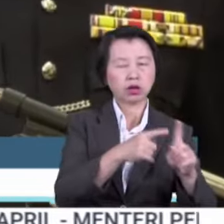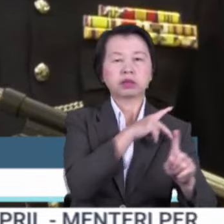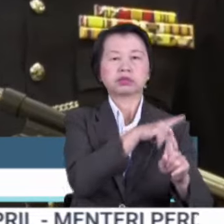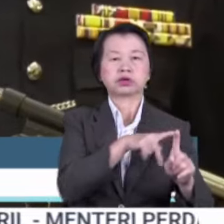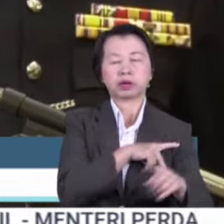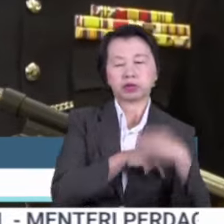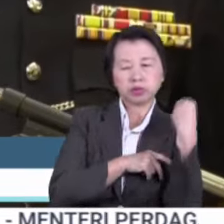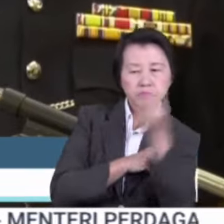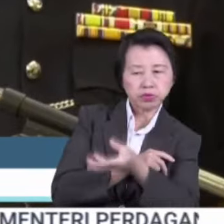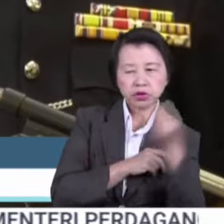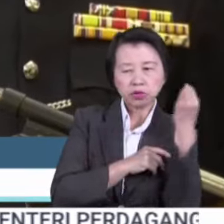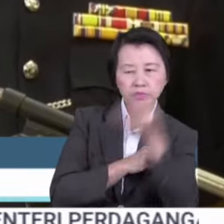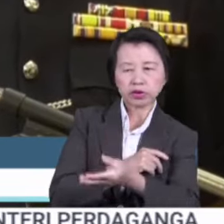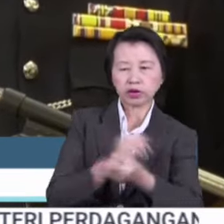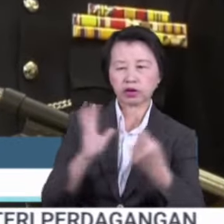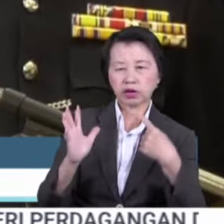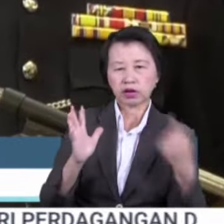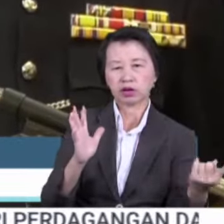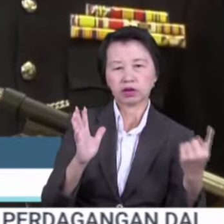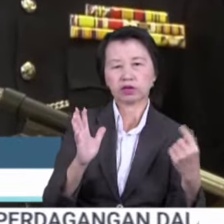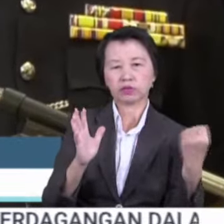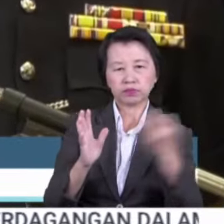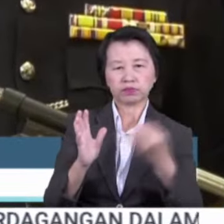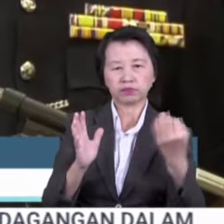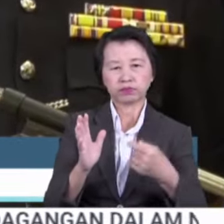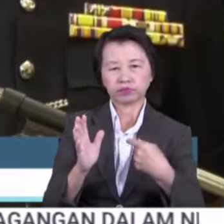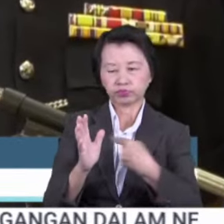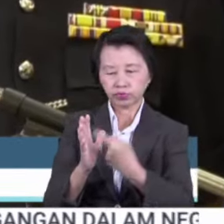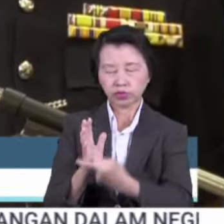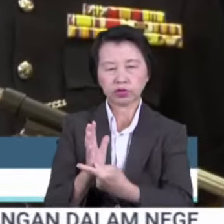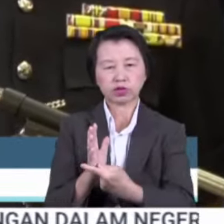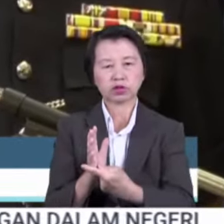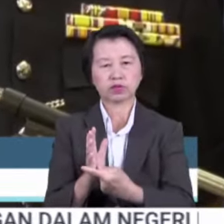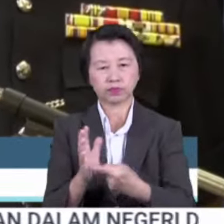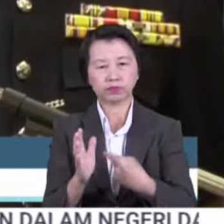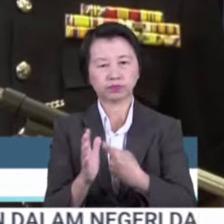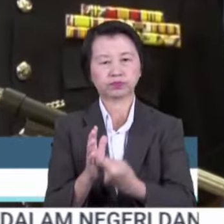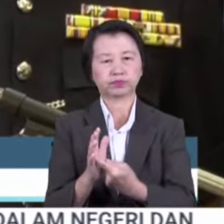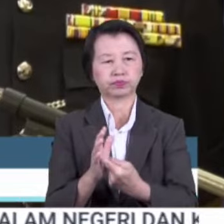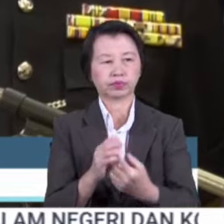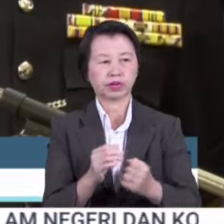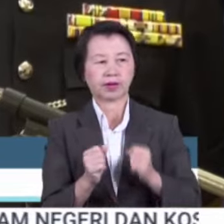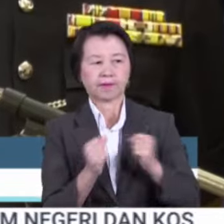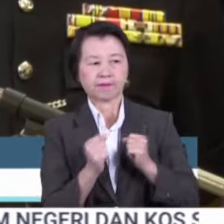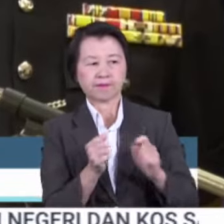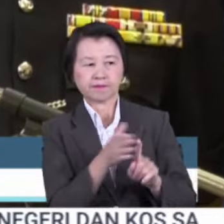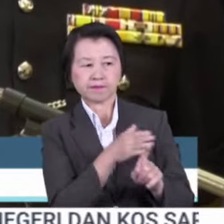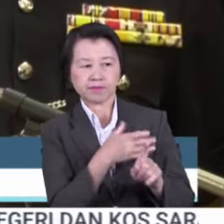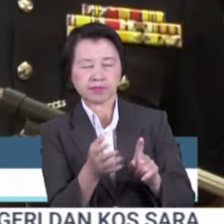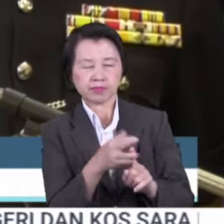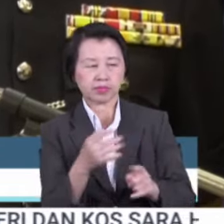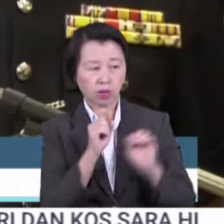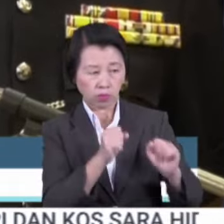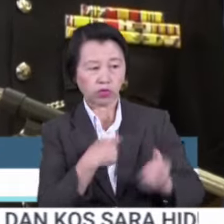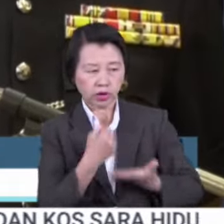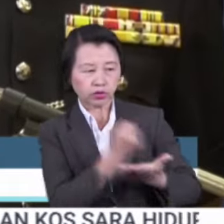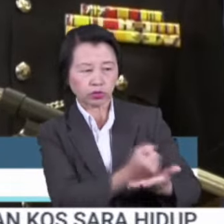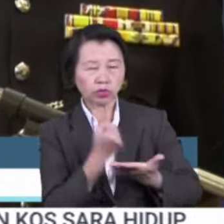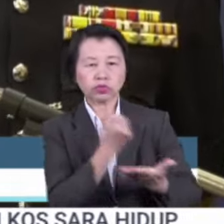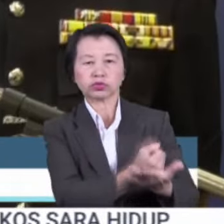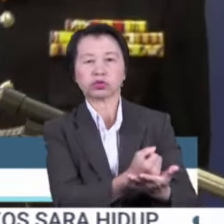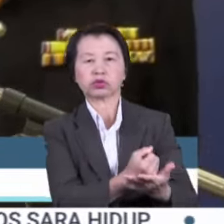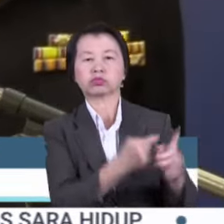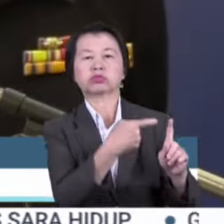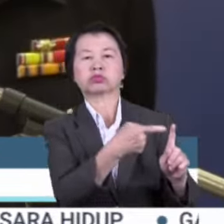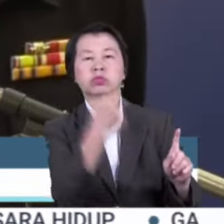doang yang bener itu rileks untuk menguatkan lagi sedikit ini boleh membantu dengan sama ada membantu